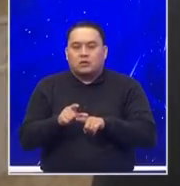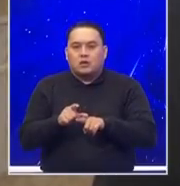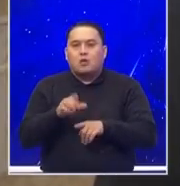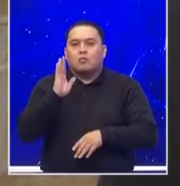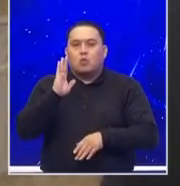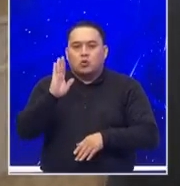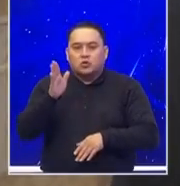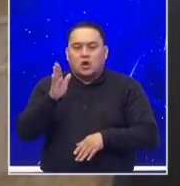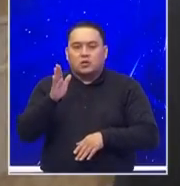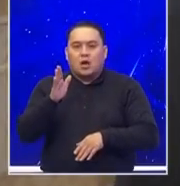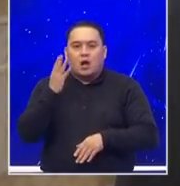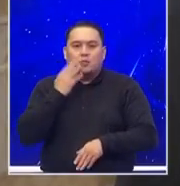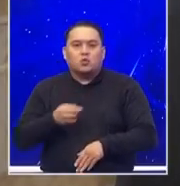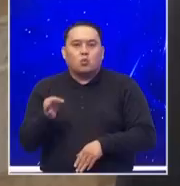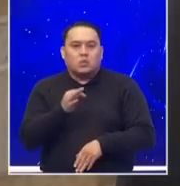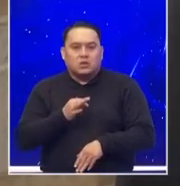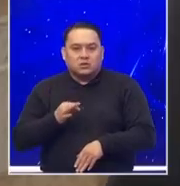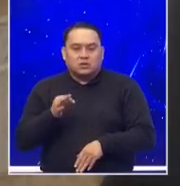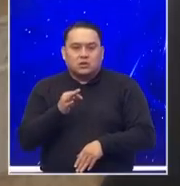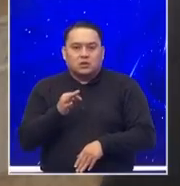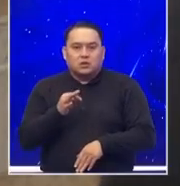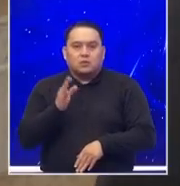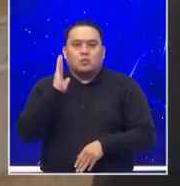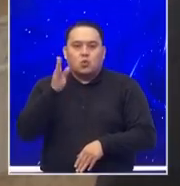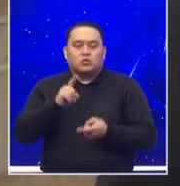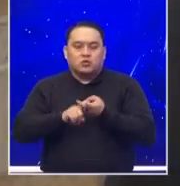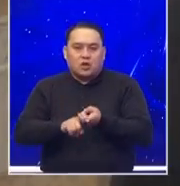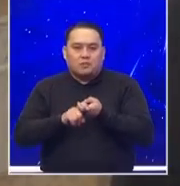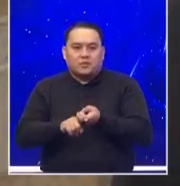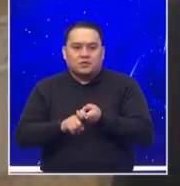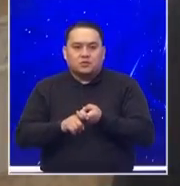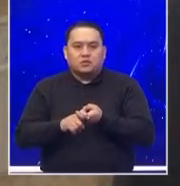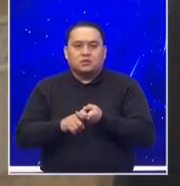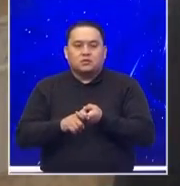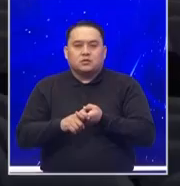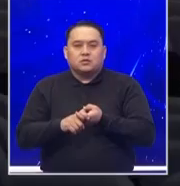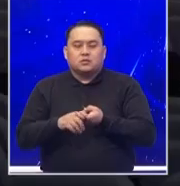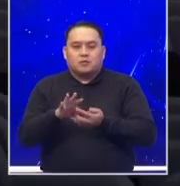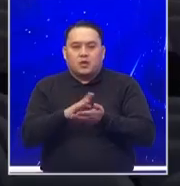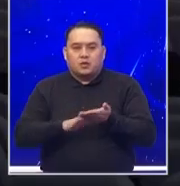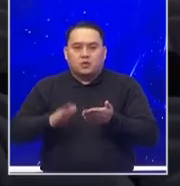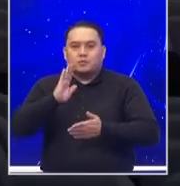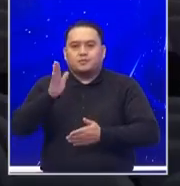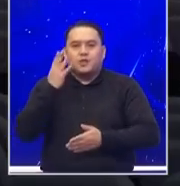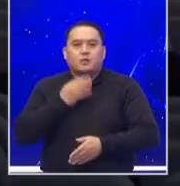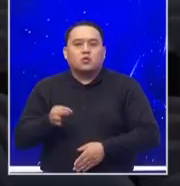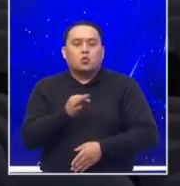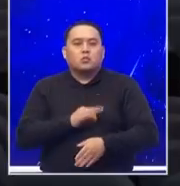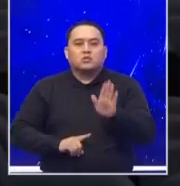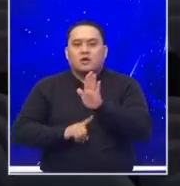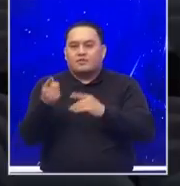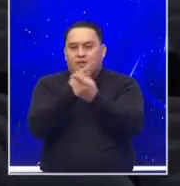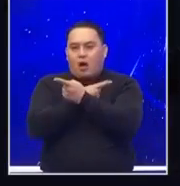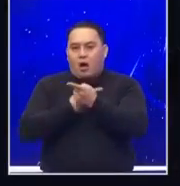алдағы уақытта осы Жетісу өңірімен ары қарай да байланысты нығайта бермек ойымыз бар. Жетісуда өткен ақпараттық